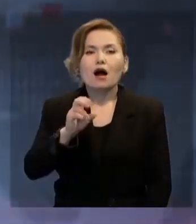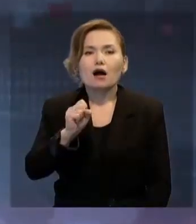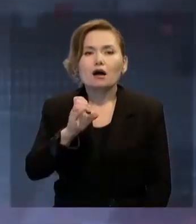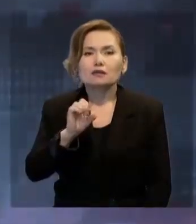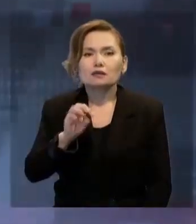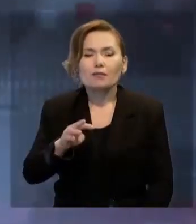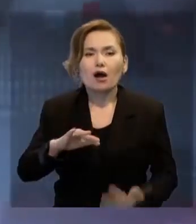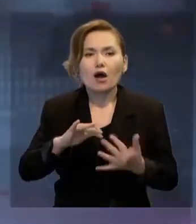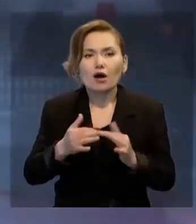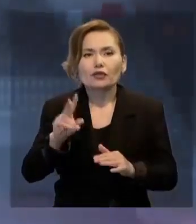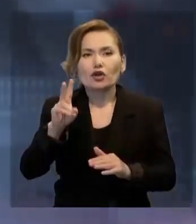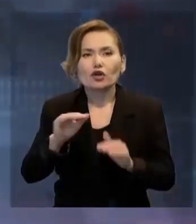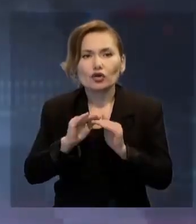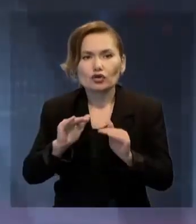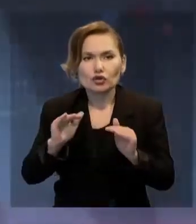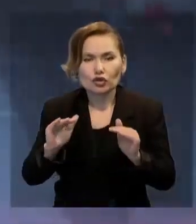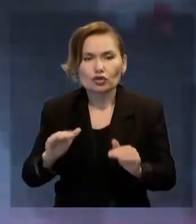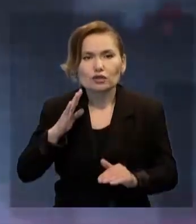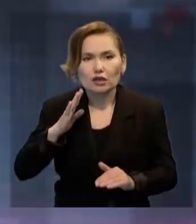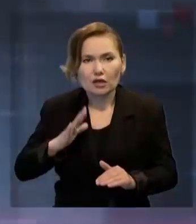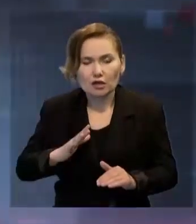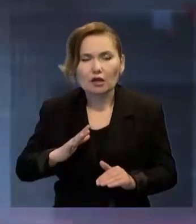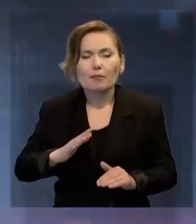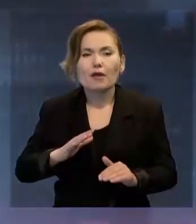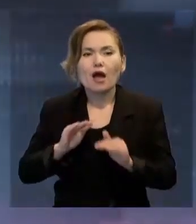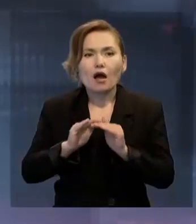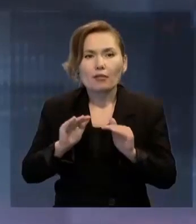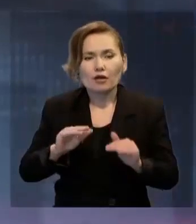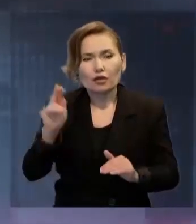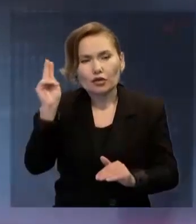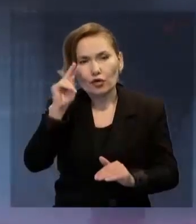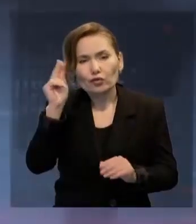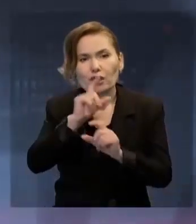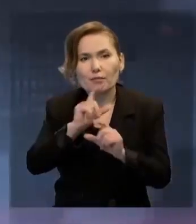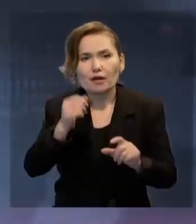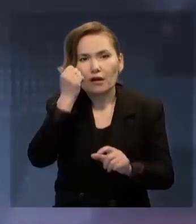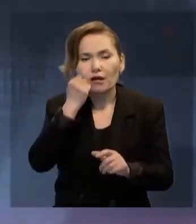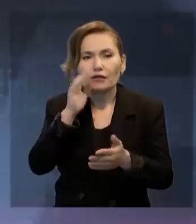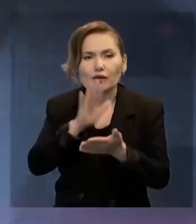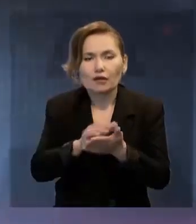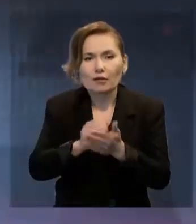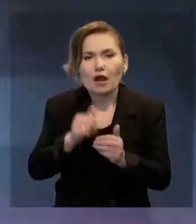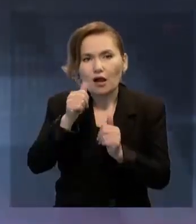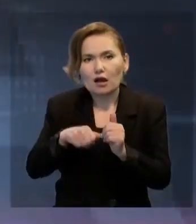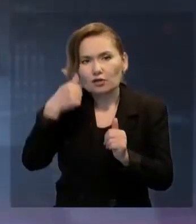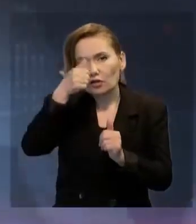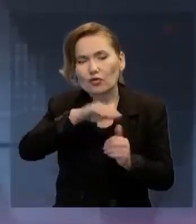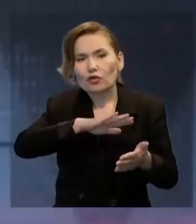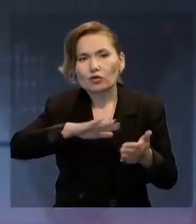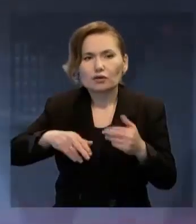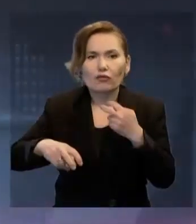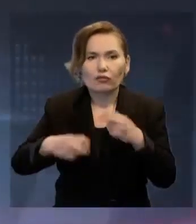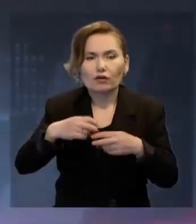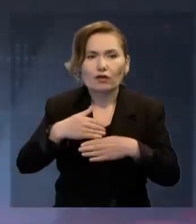Kasım ауылындағы 200 оқушы құлағал тұрған мектепте оқып жүр. Жыл өткен сайын ғимараттың қабырғалары сөгіле берген соң білеу